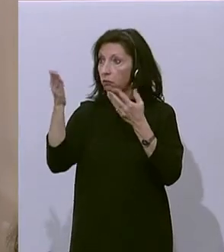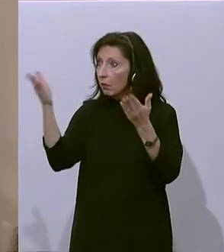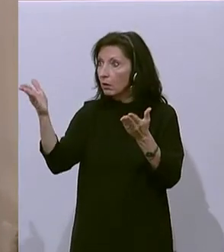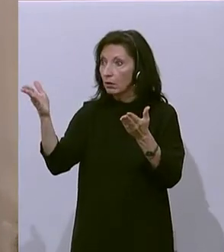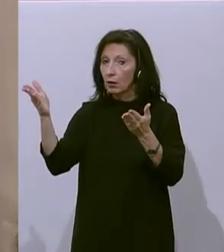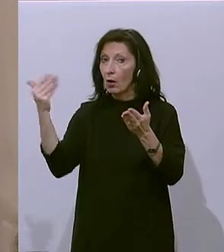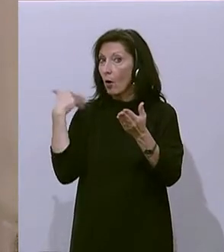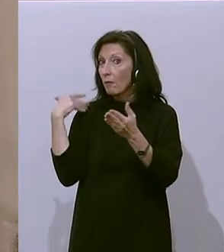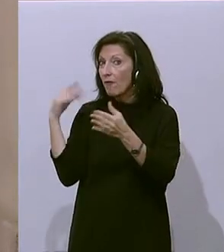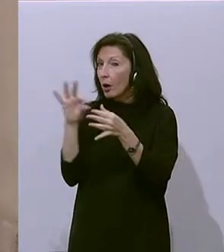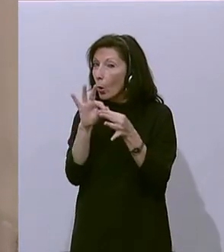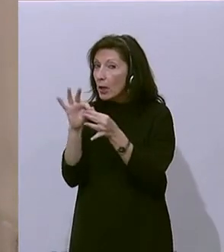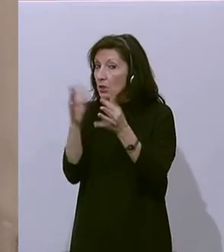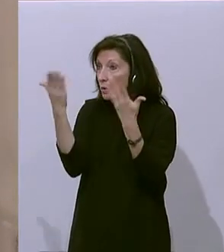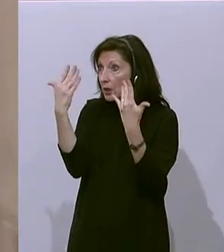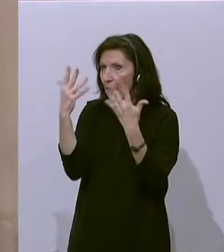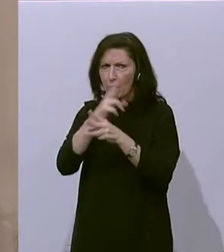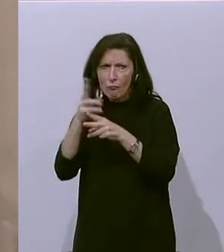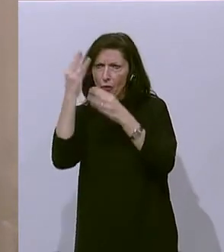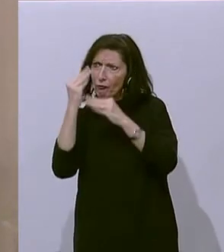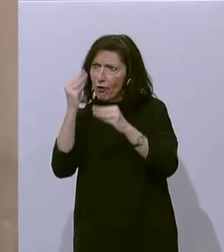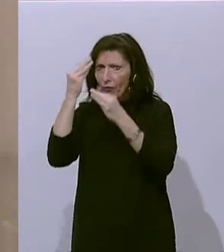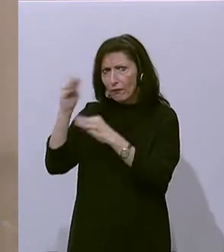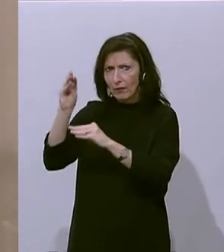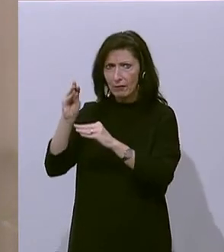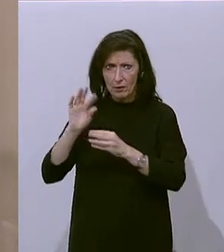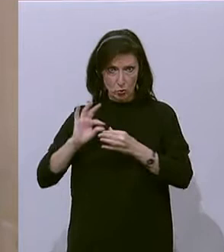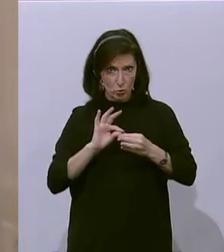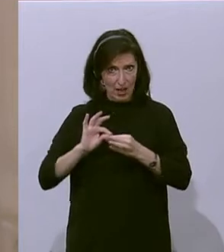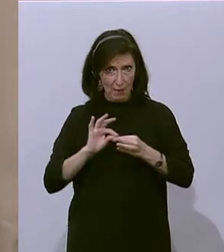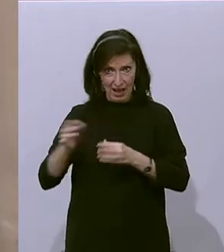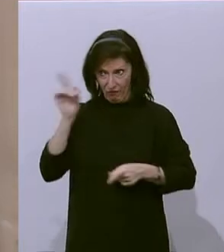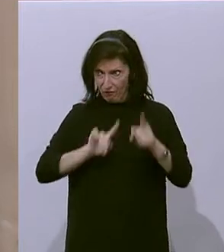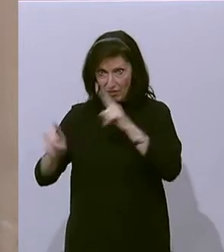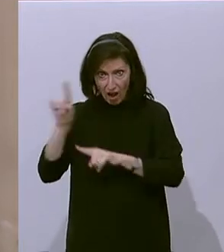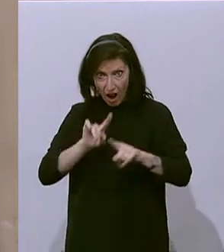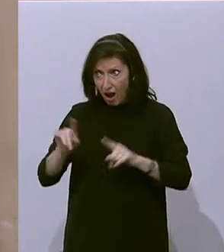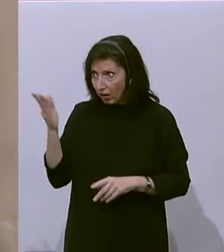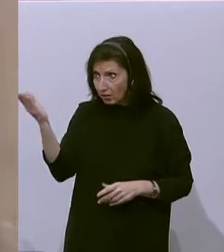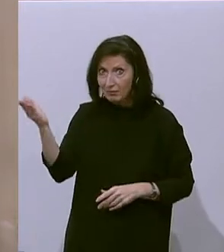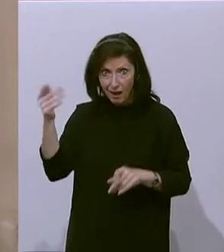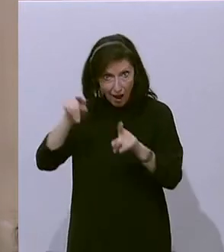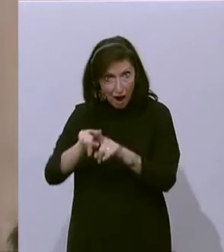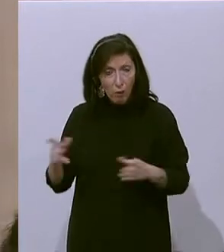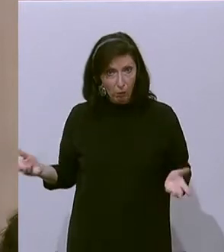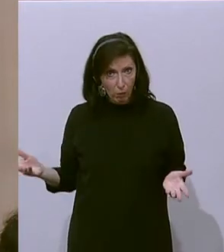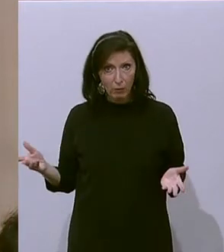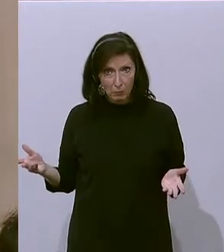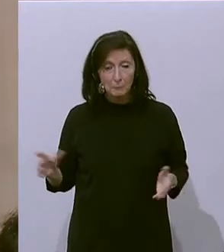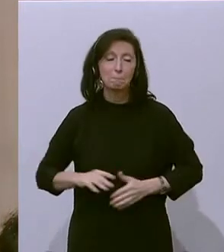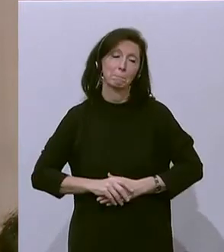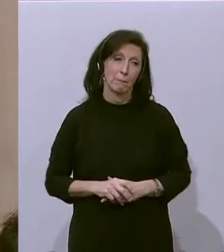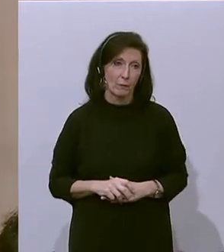Ihr vertrauliches Koalitionsklima auch auf diese Verdachtsmomente, die in den letzten Wochen und Monaten zutage getreten sind, zu